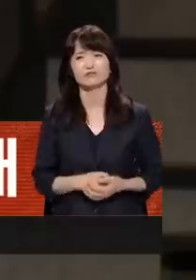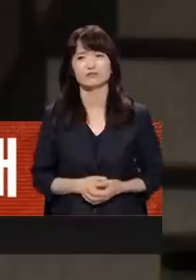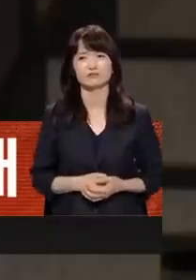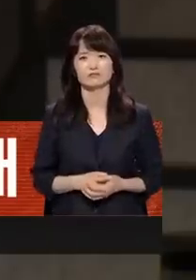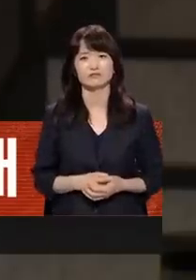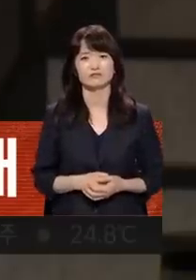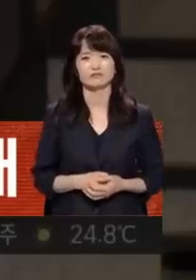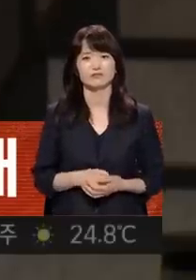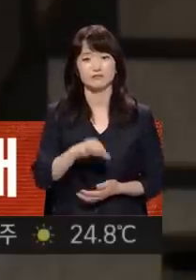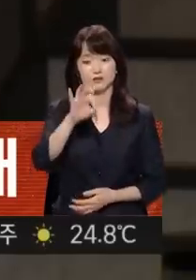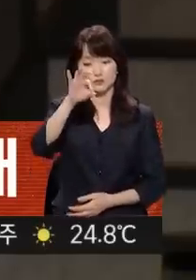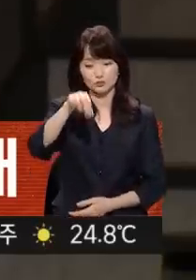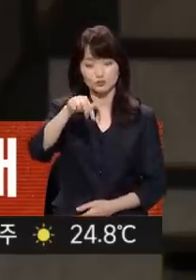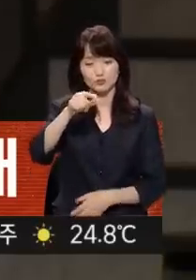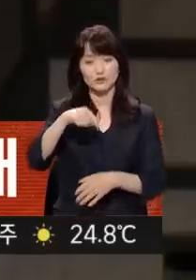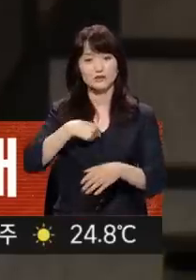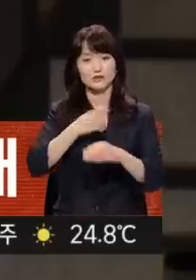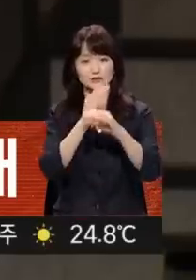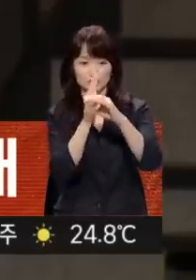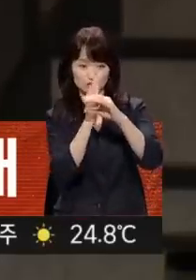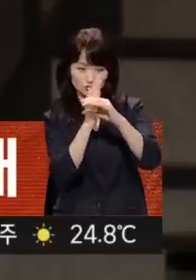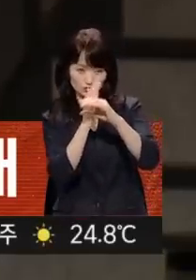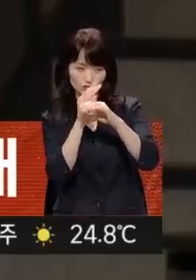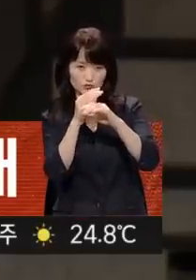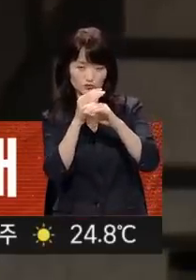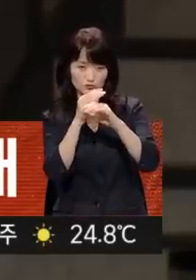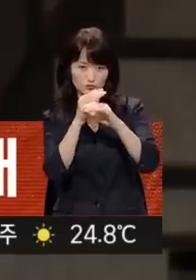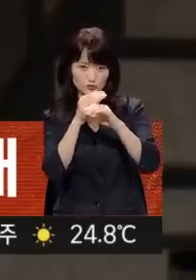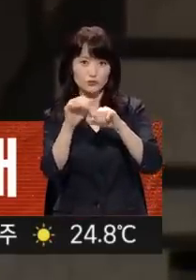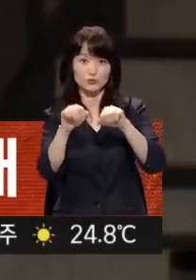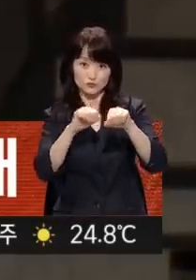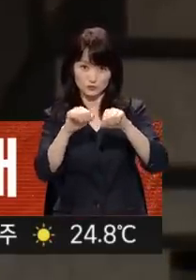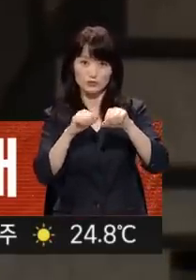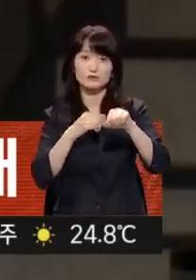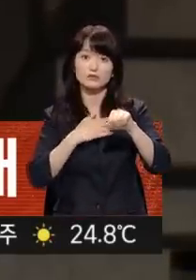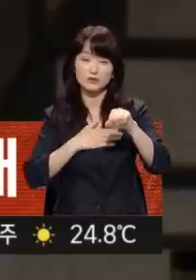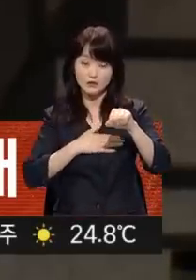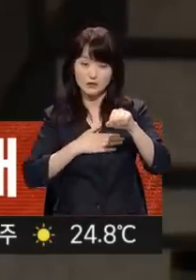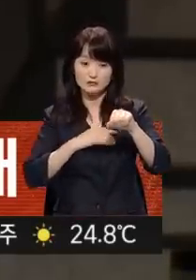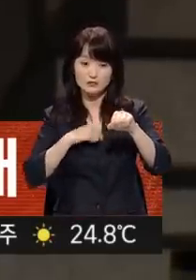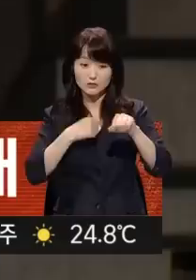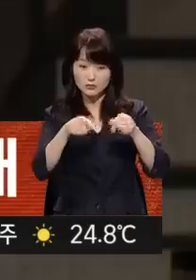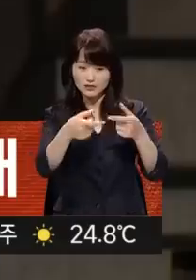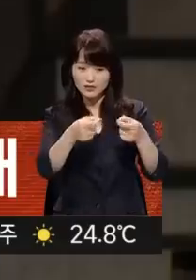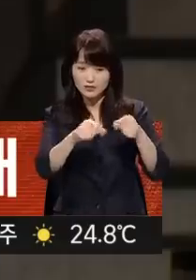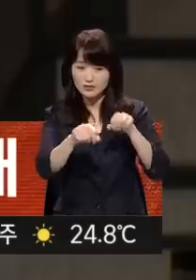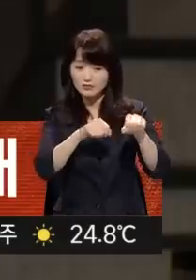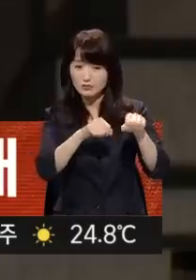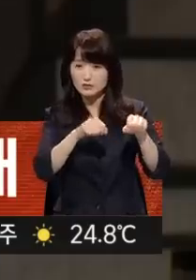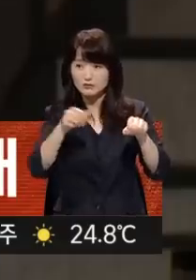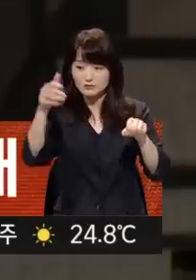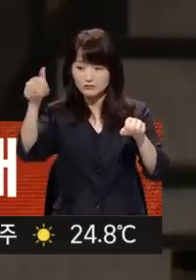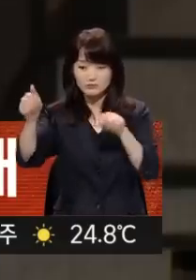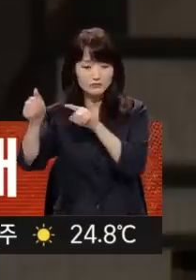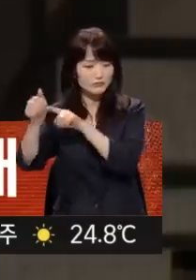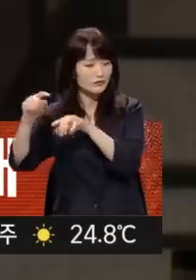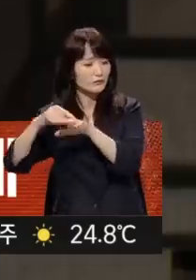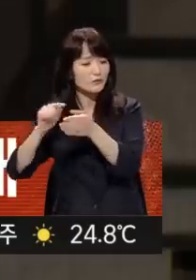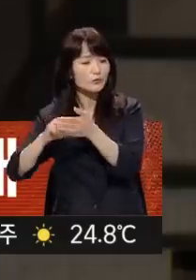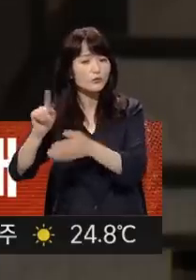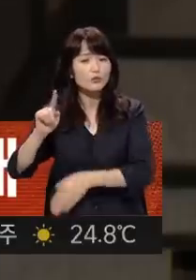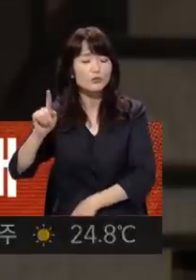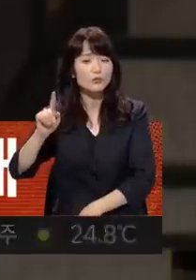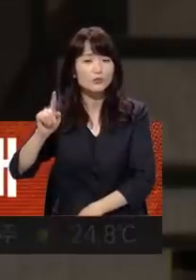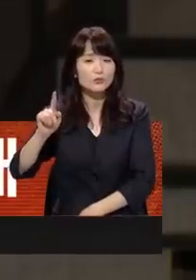중심으로 도는 줄 알고 있어요 그러니까 내가 이런 행동을 하게 되면 그 사장님의 입장에서는 어떤 그 마음이 들까 하는